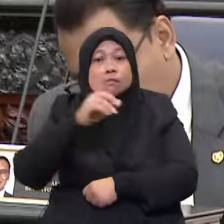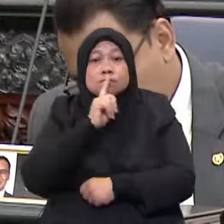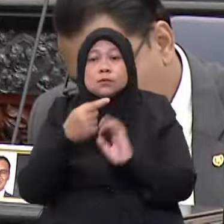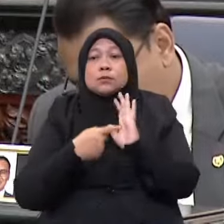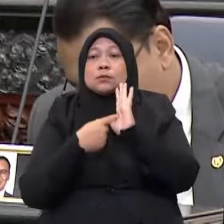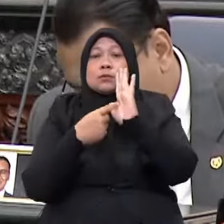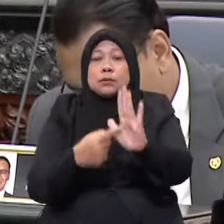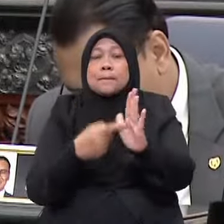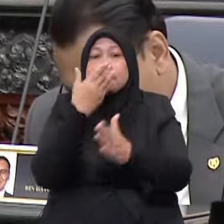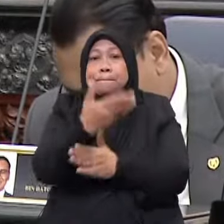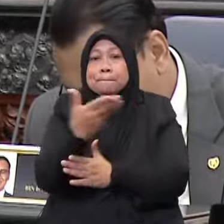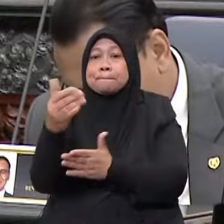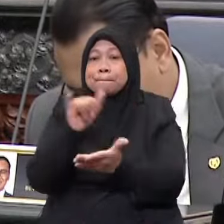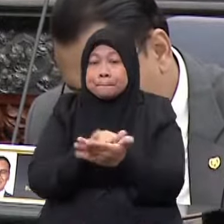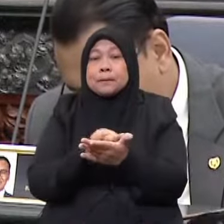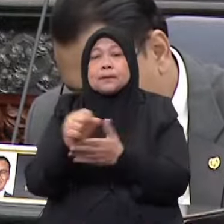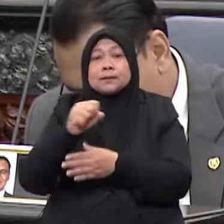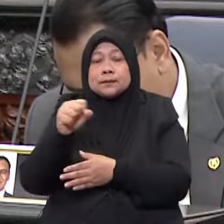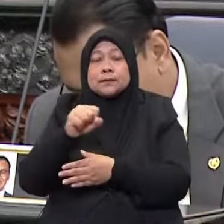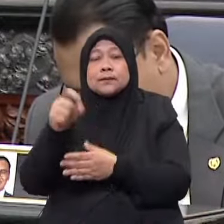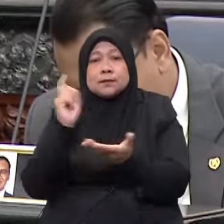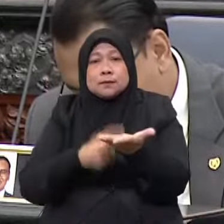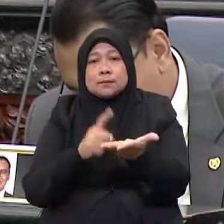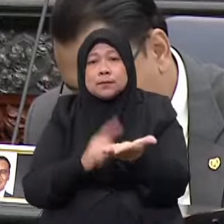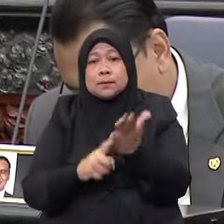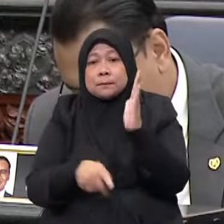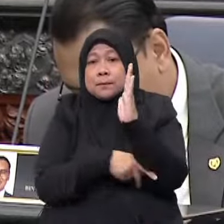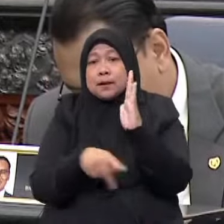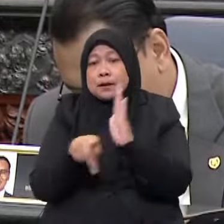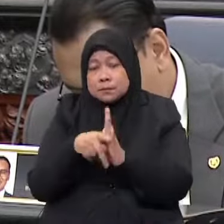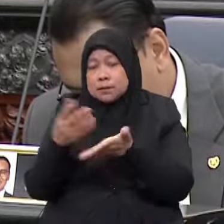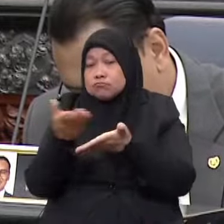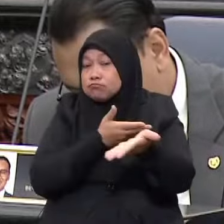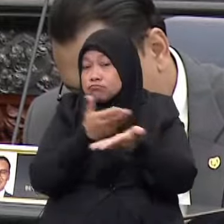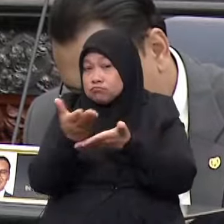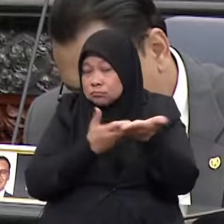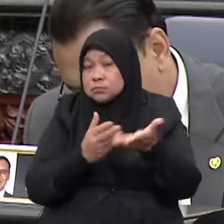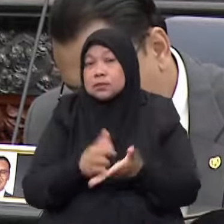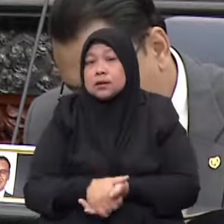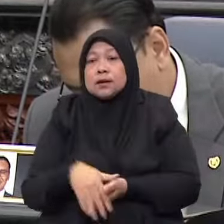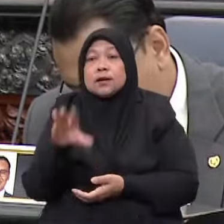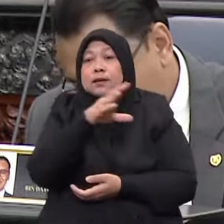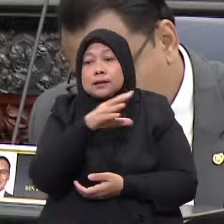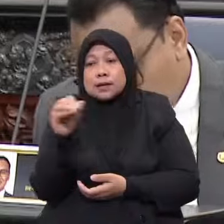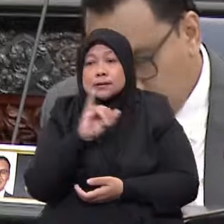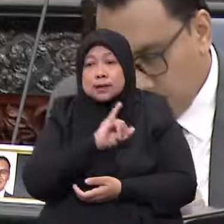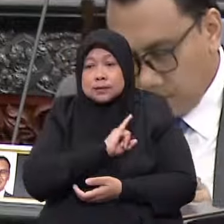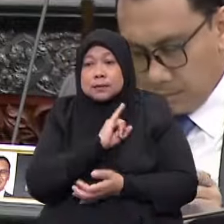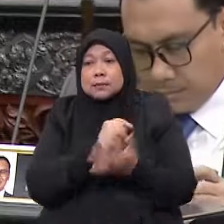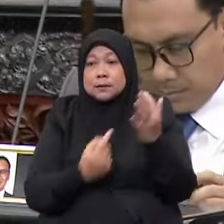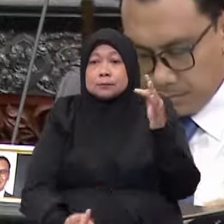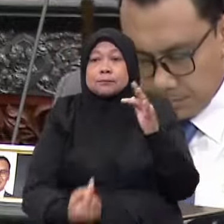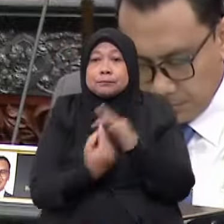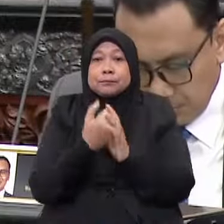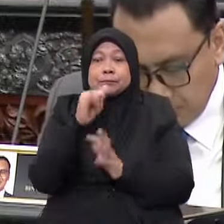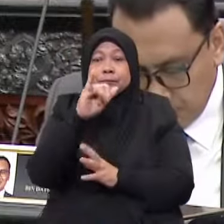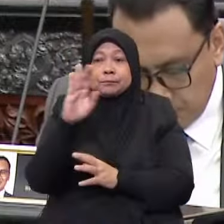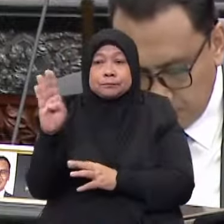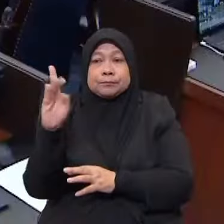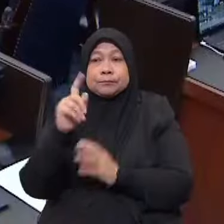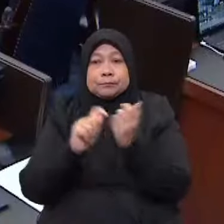menunjukkan perkara-perkara ini perlu dibahaskan di parlimen agar pandangan dapat dibawa. Ya, dan saya nak bangkitkan juga yang Mak Muhammad